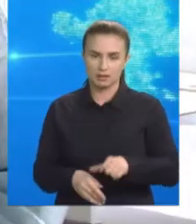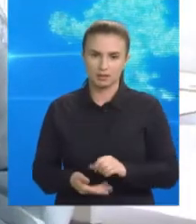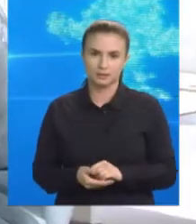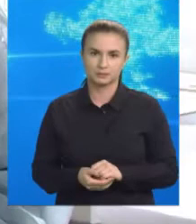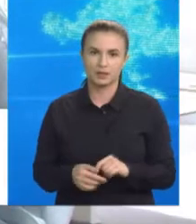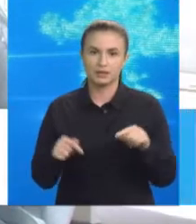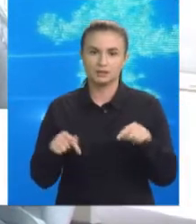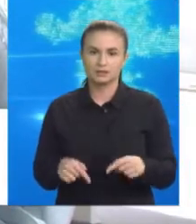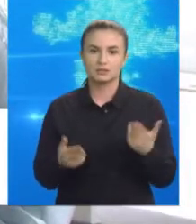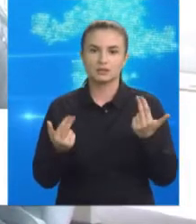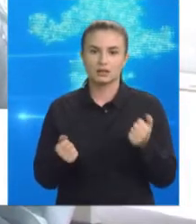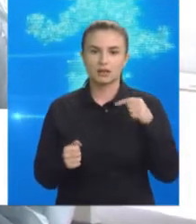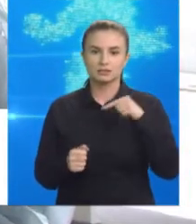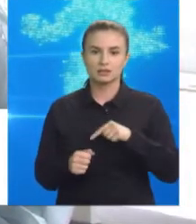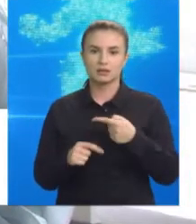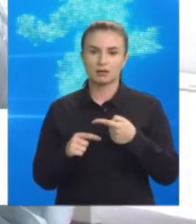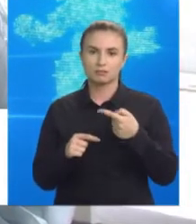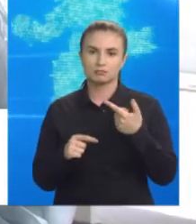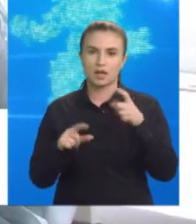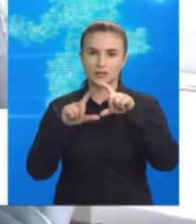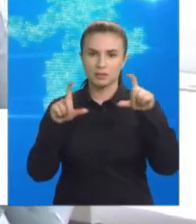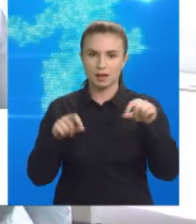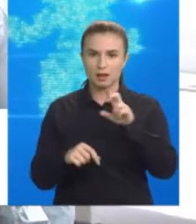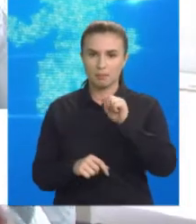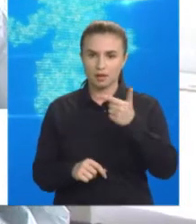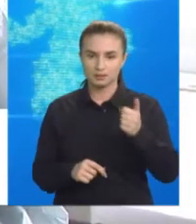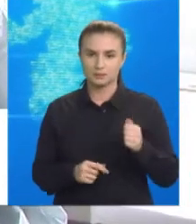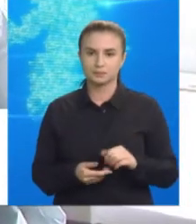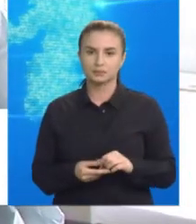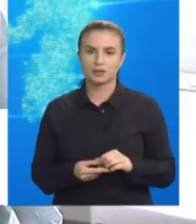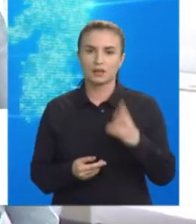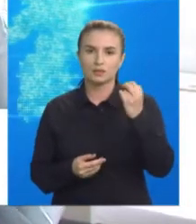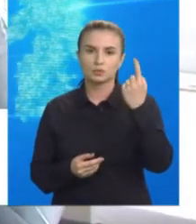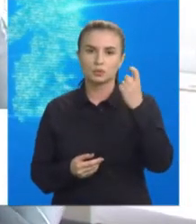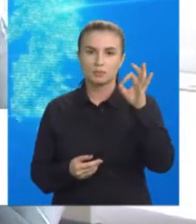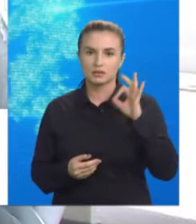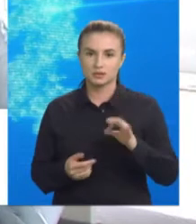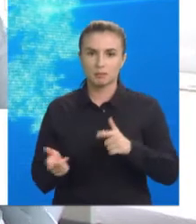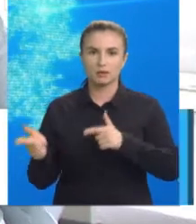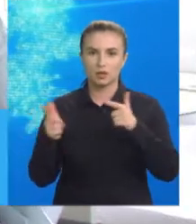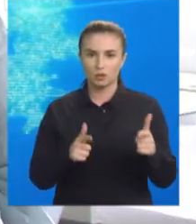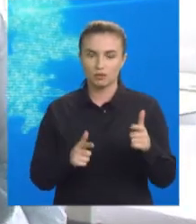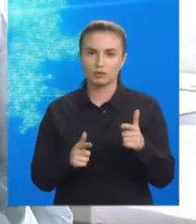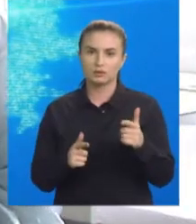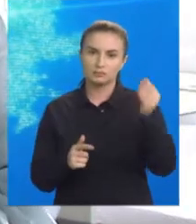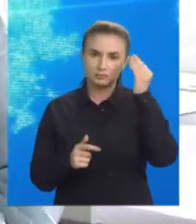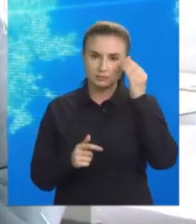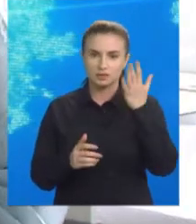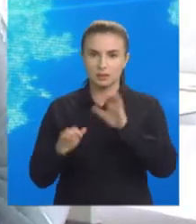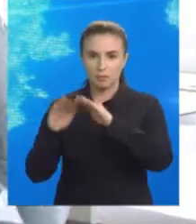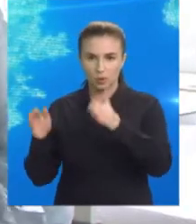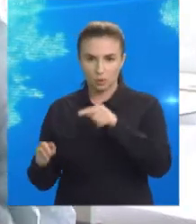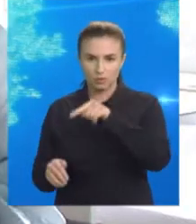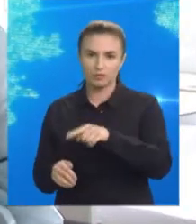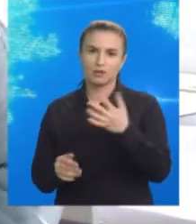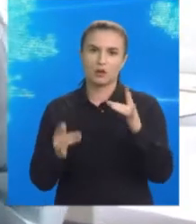это госпитальная база, она на 100% сегодня подготовлена и с точки зрения оборудования, и с точки зрения